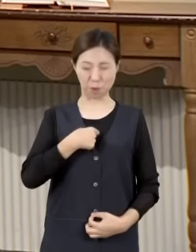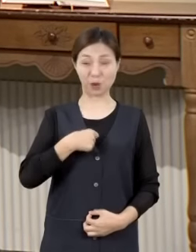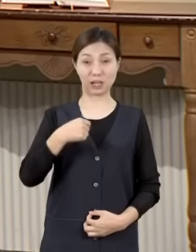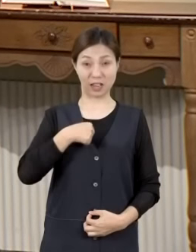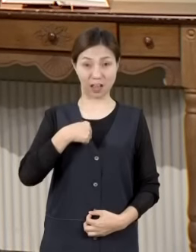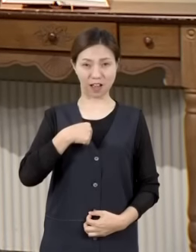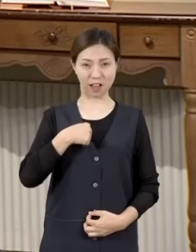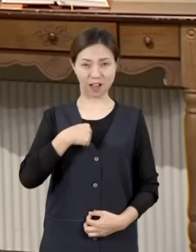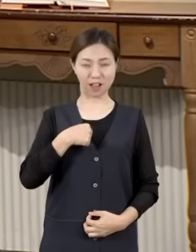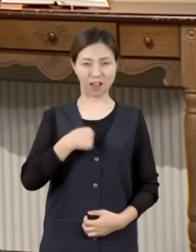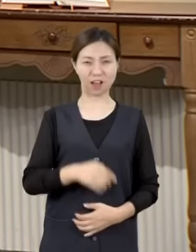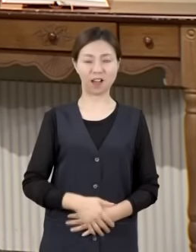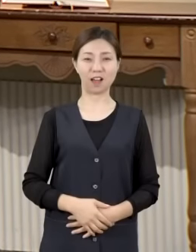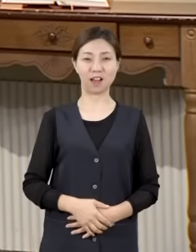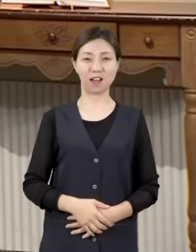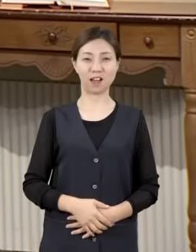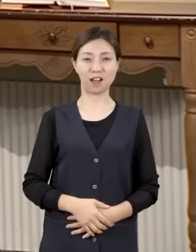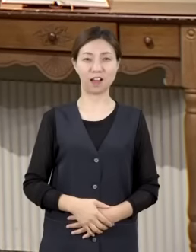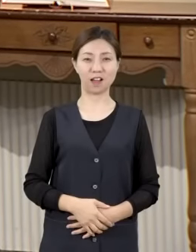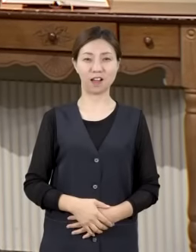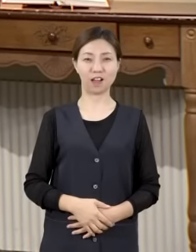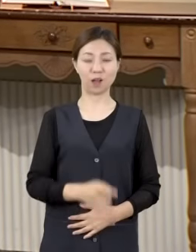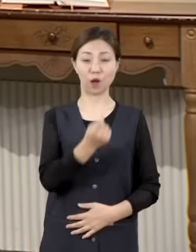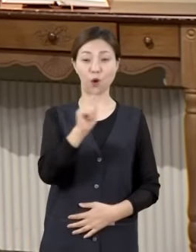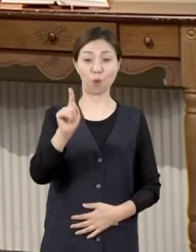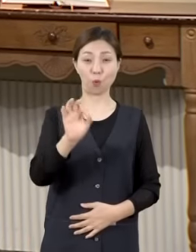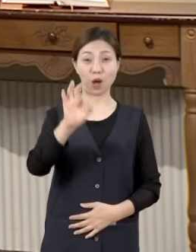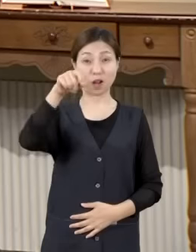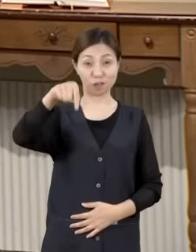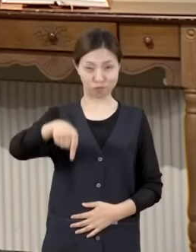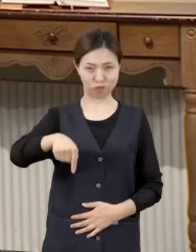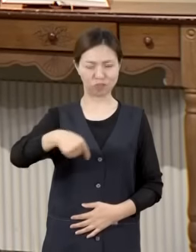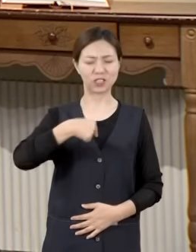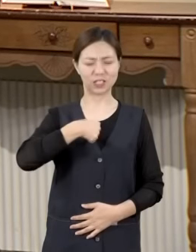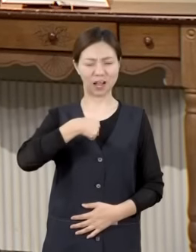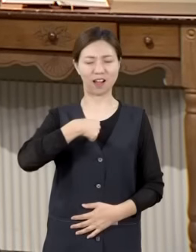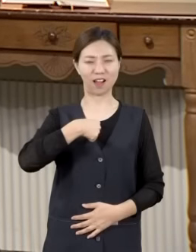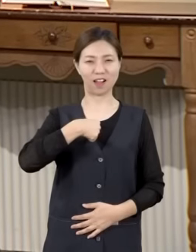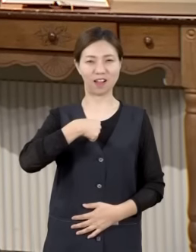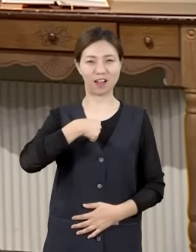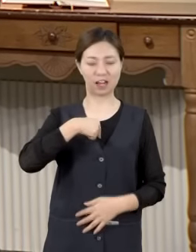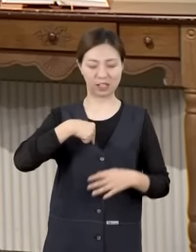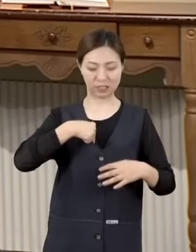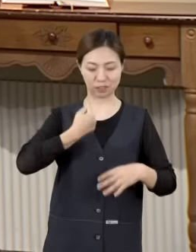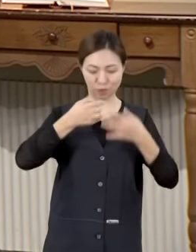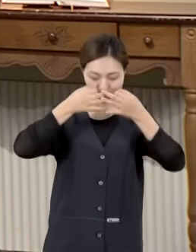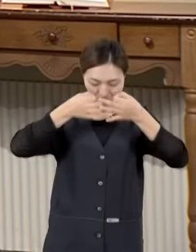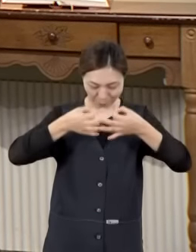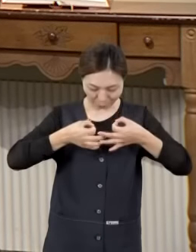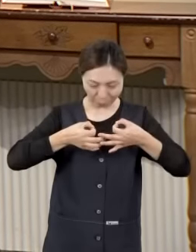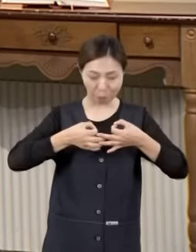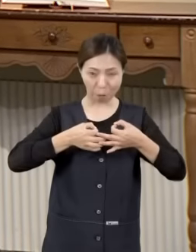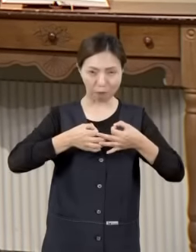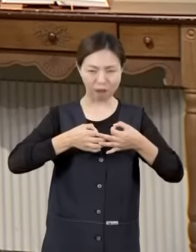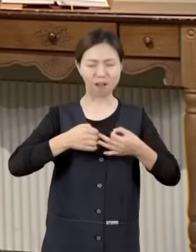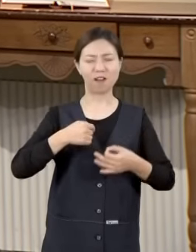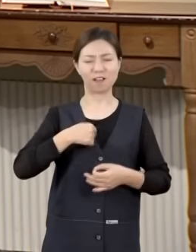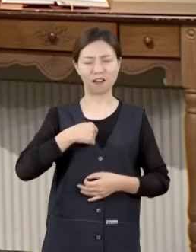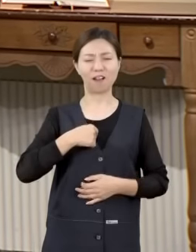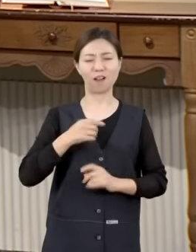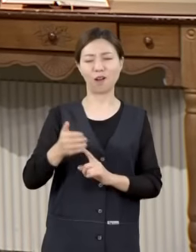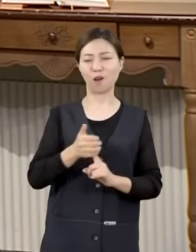말하면 나 자신이 소나무를 진행하면서 나